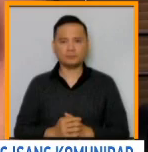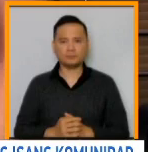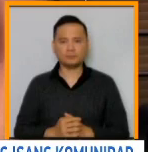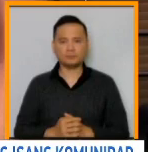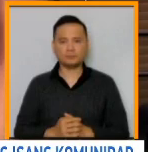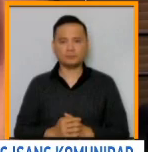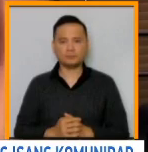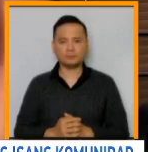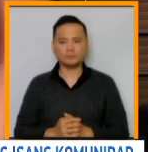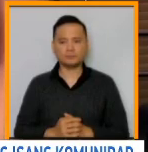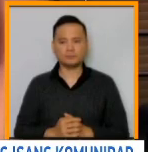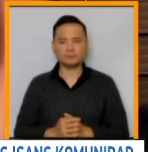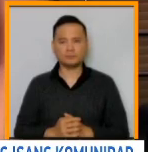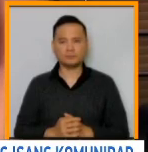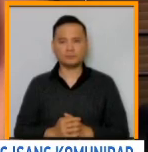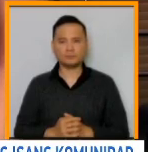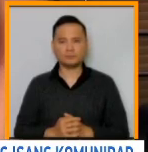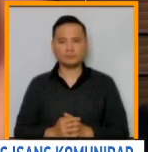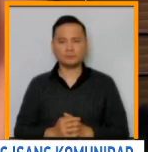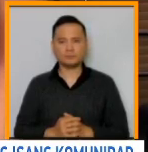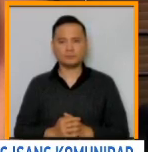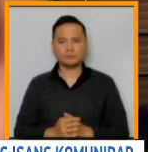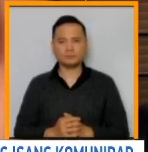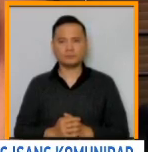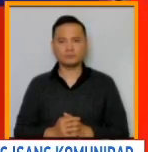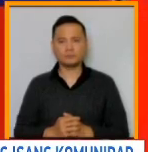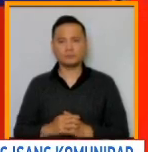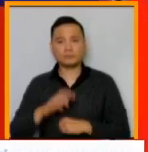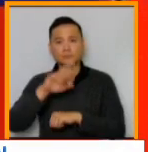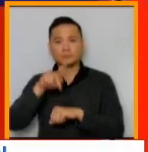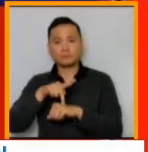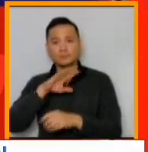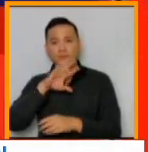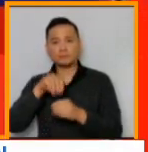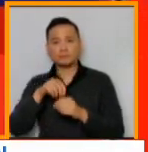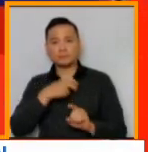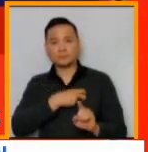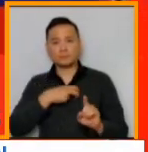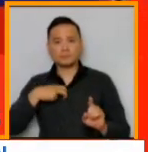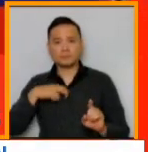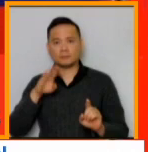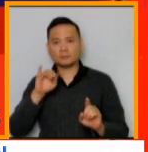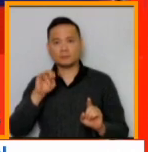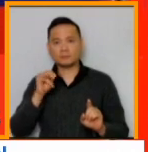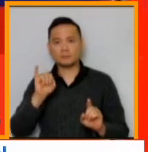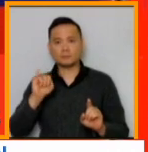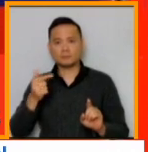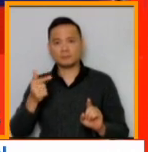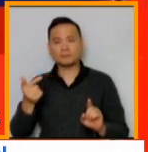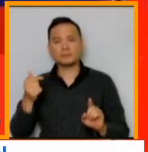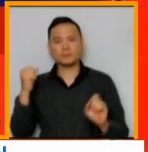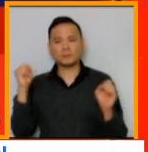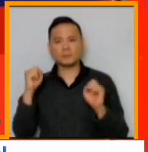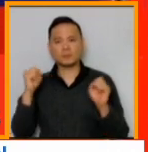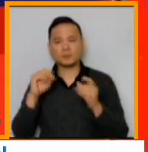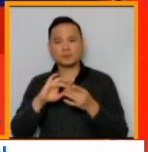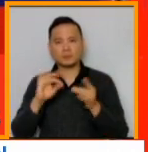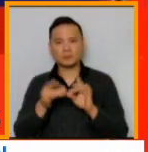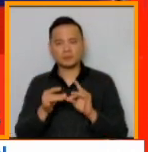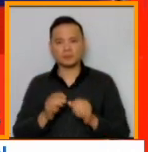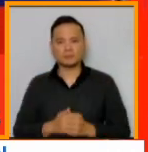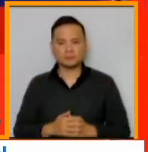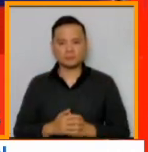lalahok ang Pilipinas sa Beijing Winter Olympics sa susunod na buwan. Yan ay sa pamamagitan ni Asa Miller, ang kaisa-isang